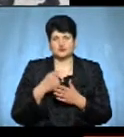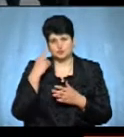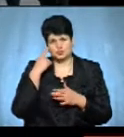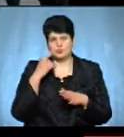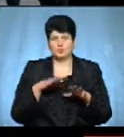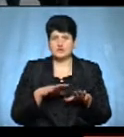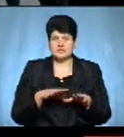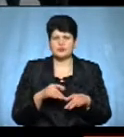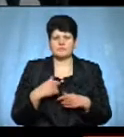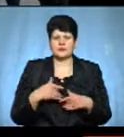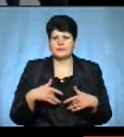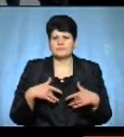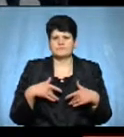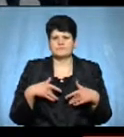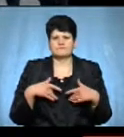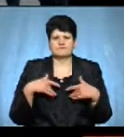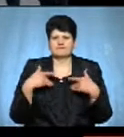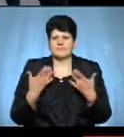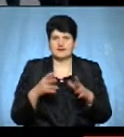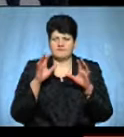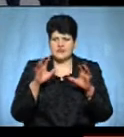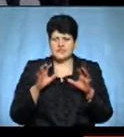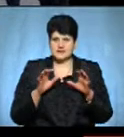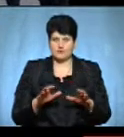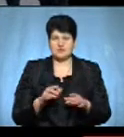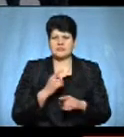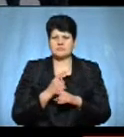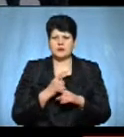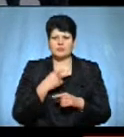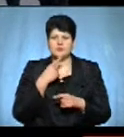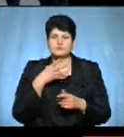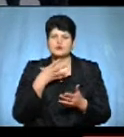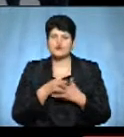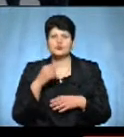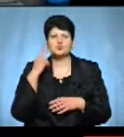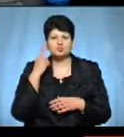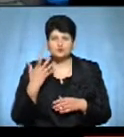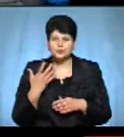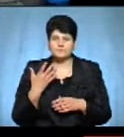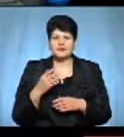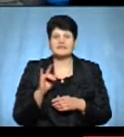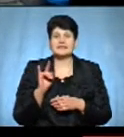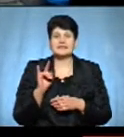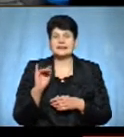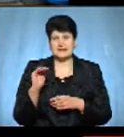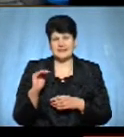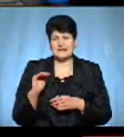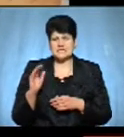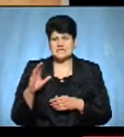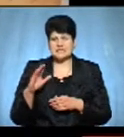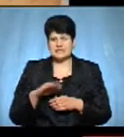вони зневажають ті закони, які забороняють висловлювати свою думку. Ось. В дитинстві